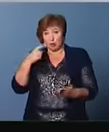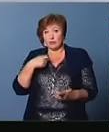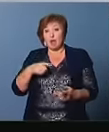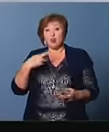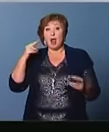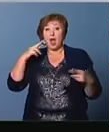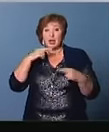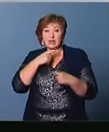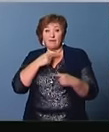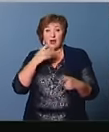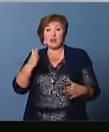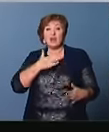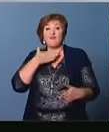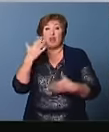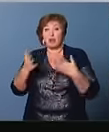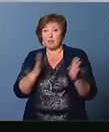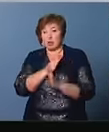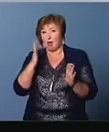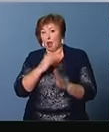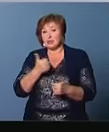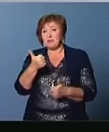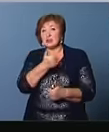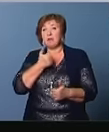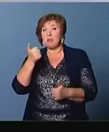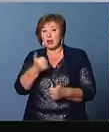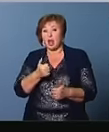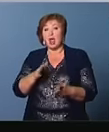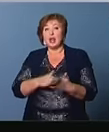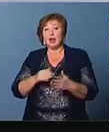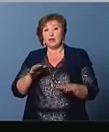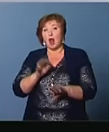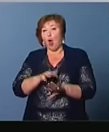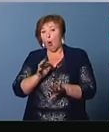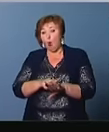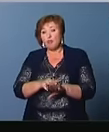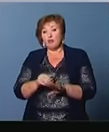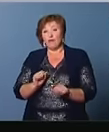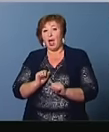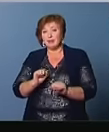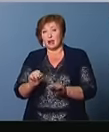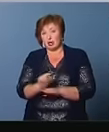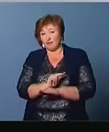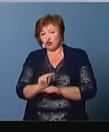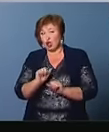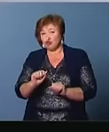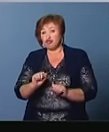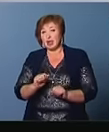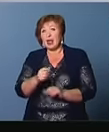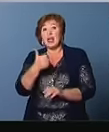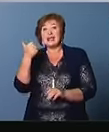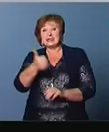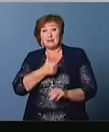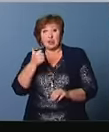отравления парами защитного средства для обуви. В Роспотребнадзоре республики заявили, подобных случаев раньше не фиксировали и